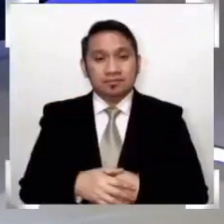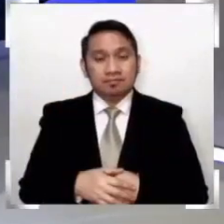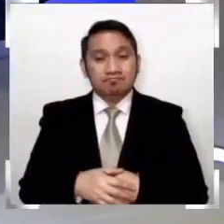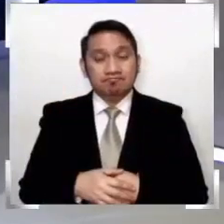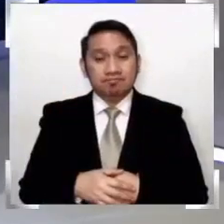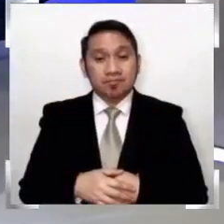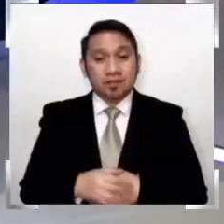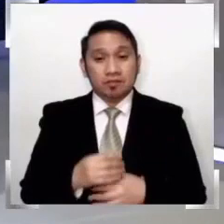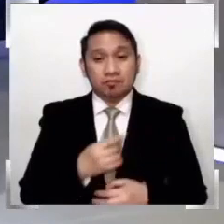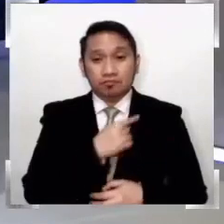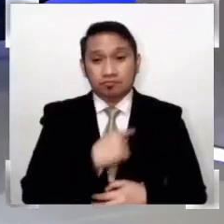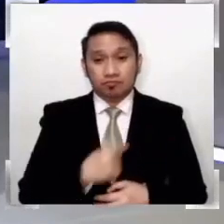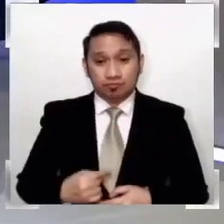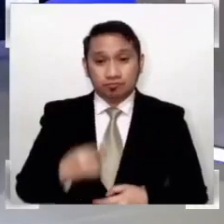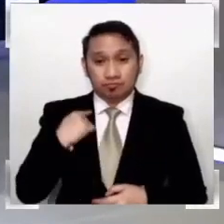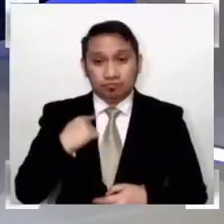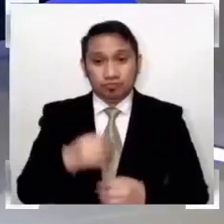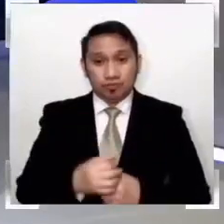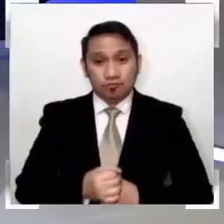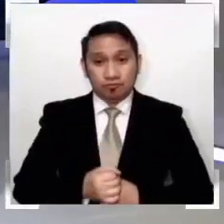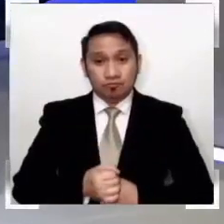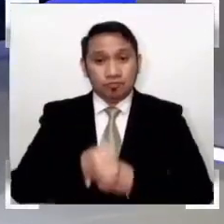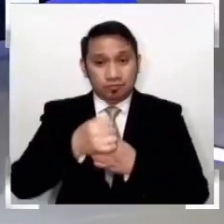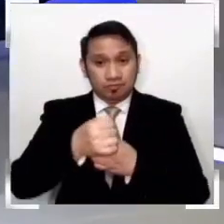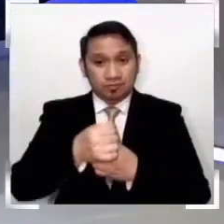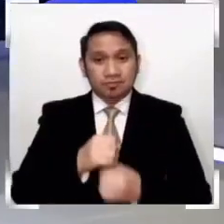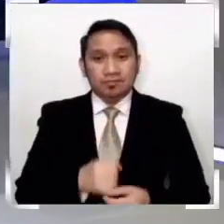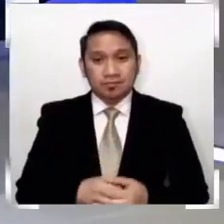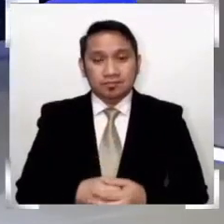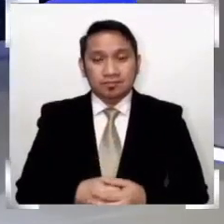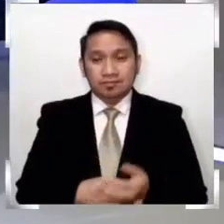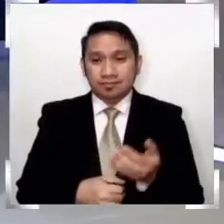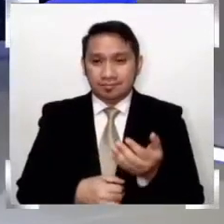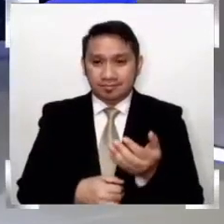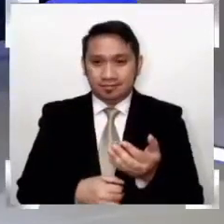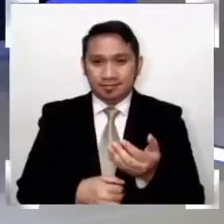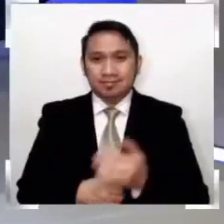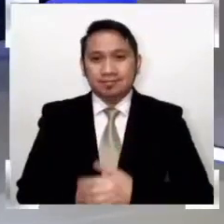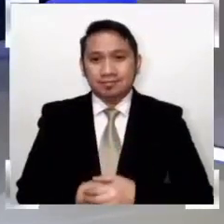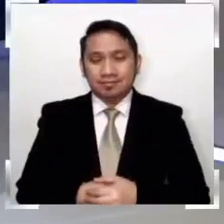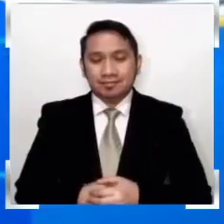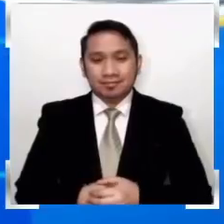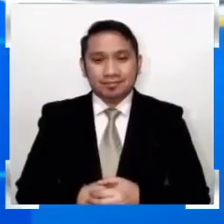Voltes 5 Legacy. Yan po ang showbiz saksi ni Lars Santiago.